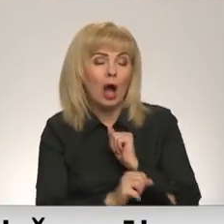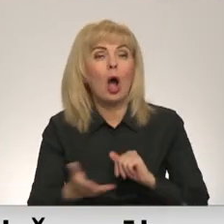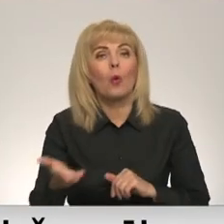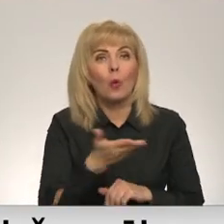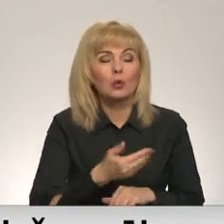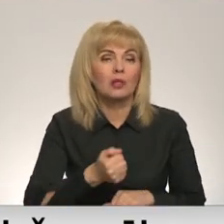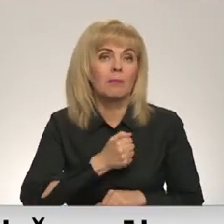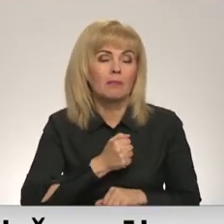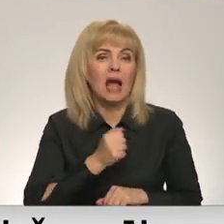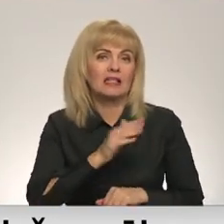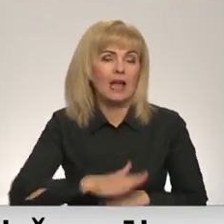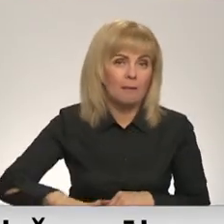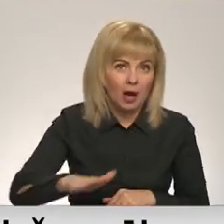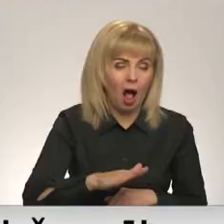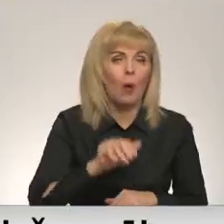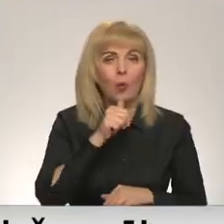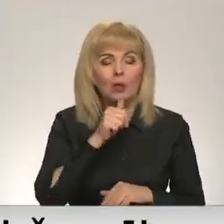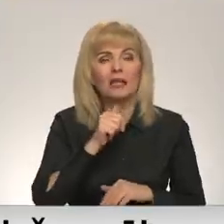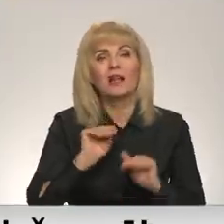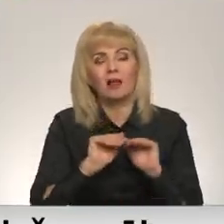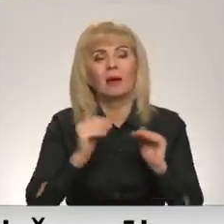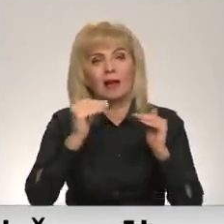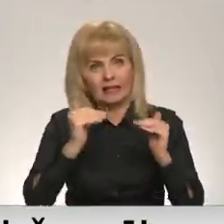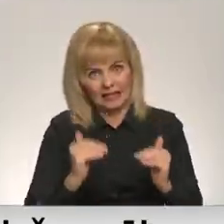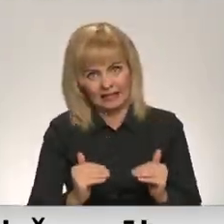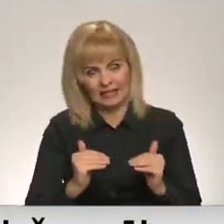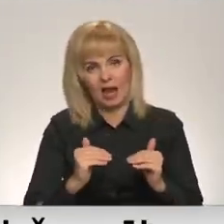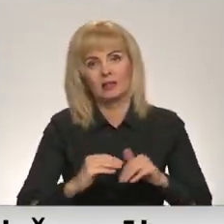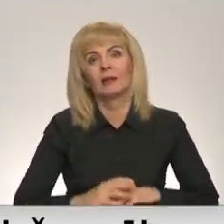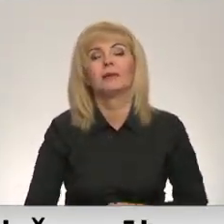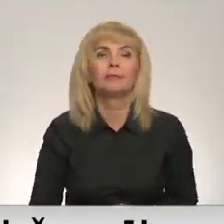upēs tas kritīsies. Dāvids Frenenfelds, Māris Jurgensons, Latvijas televīzija.